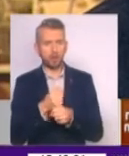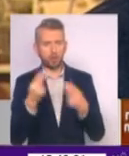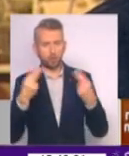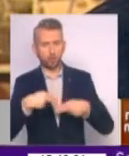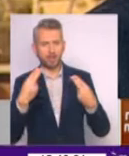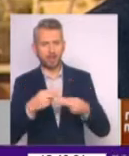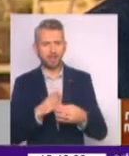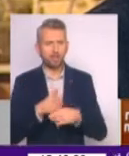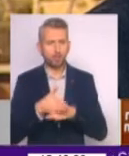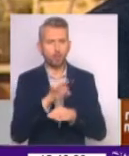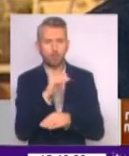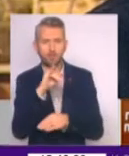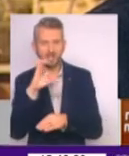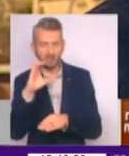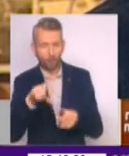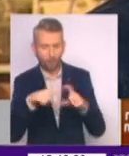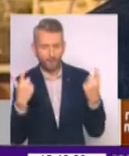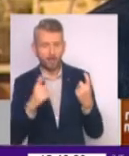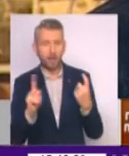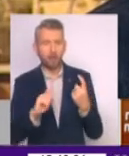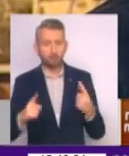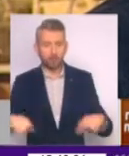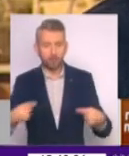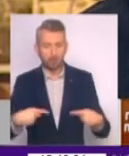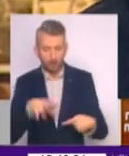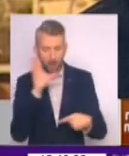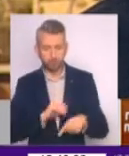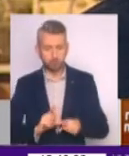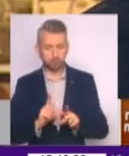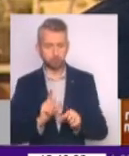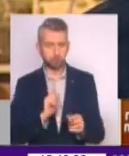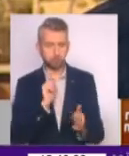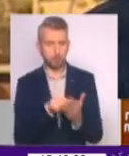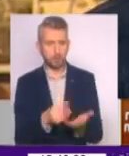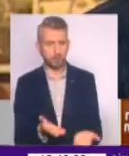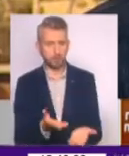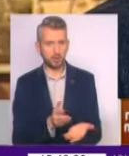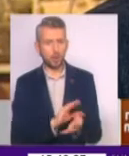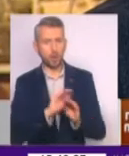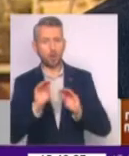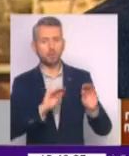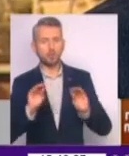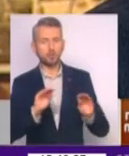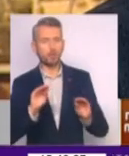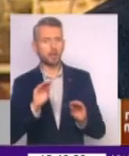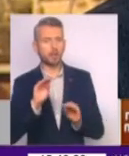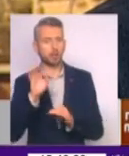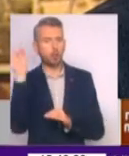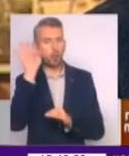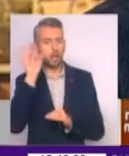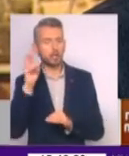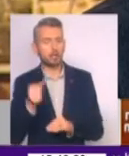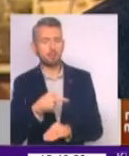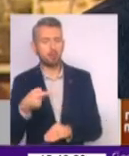центри, такі, щоб візок інвалідський міг спокійно приїхати. Облаштувати туалети на перших